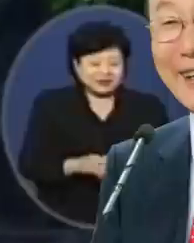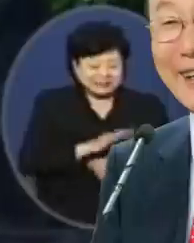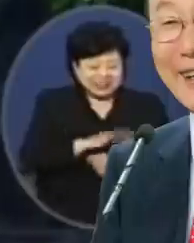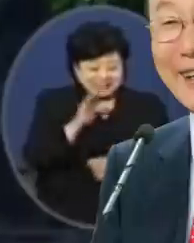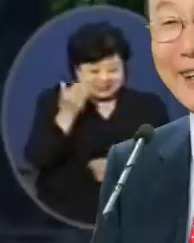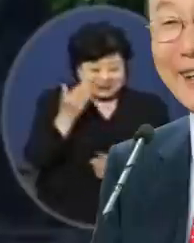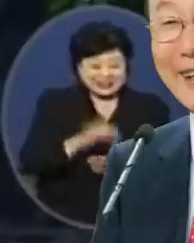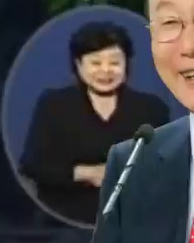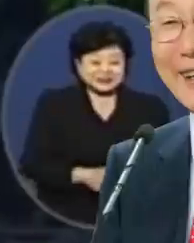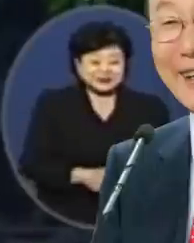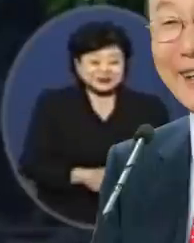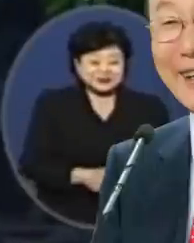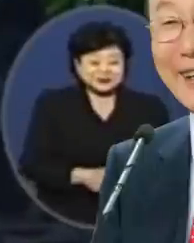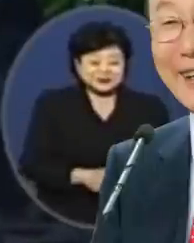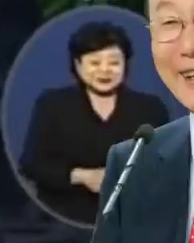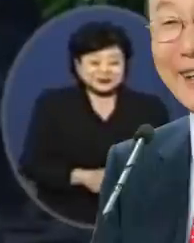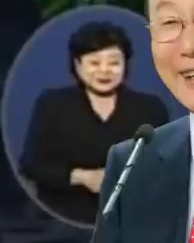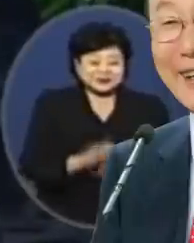것입니다.